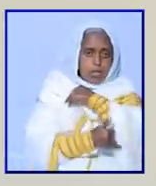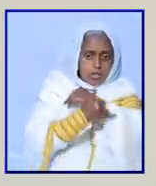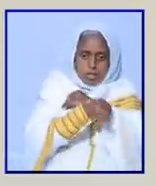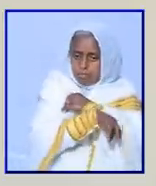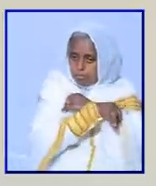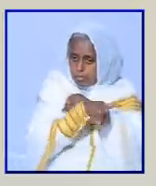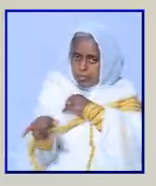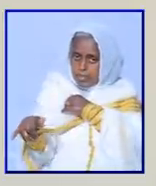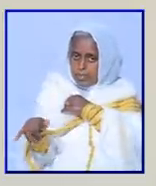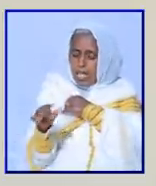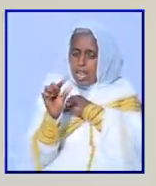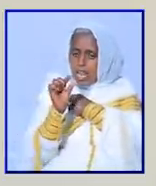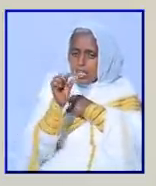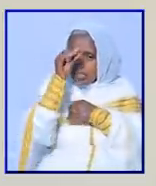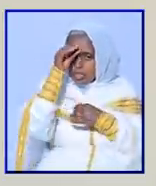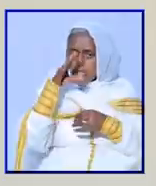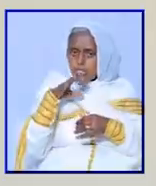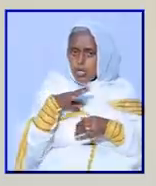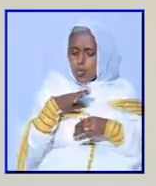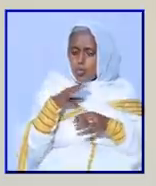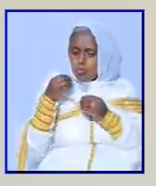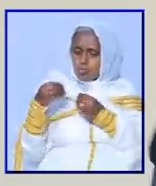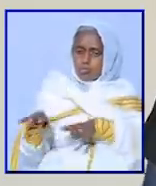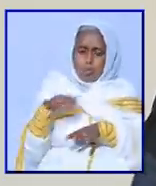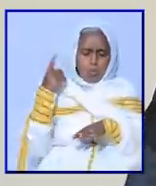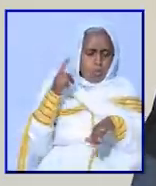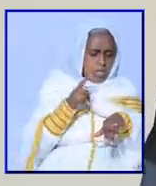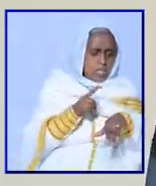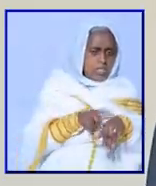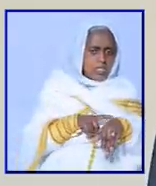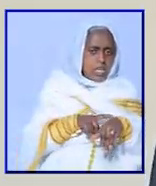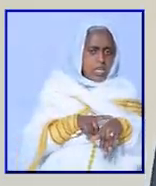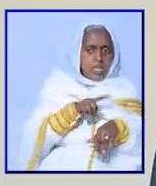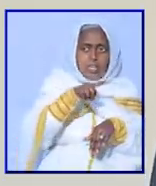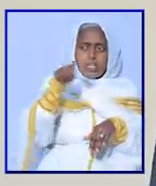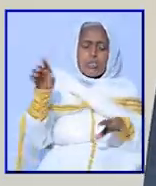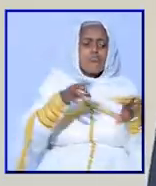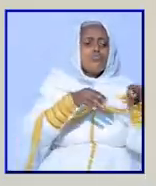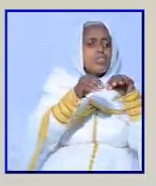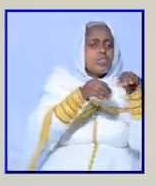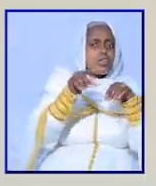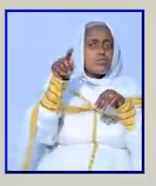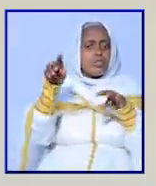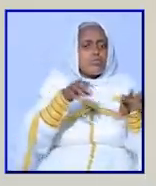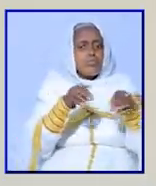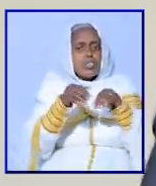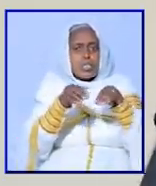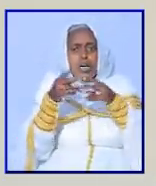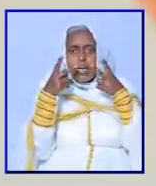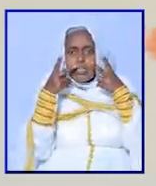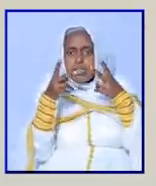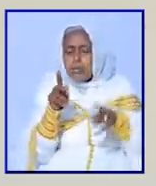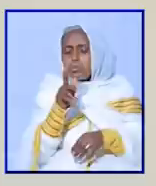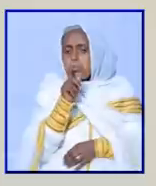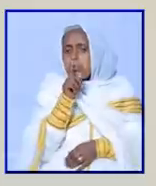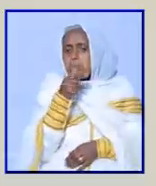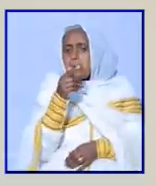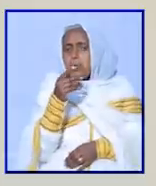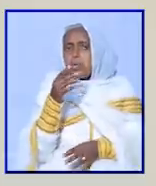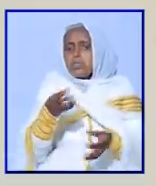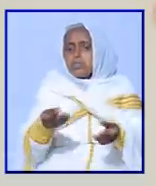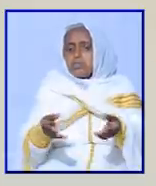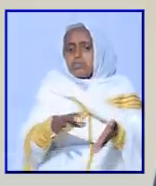ነው ለዚች ሀገርም እንደዛው ለጥቂት ሰዎች ጥቶ ሁልጊዜ እነሱ ሲንቀሳቀሱ